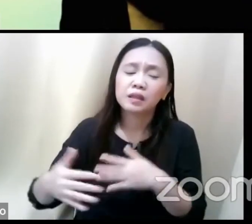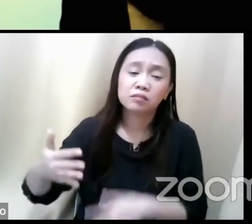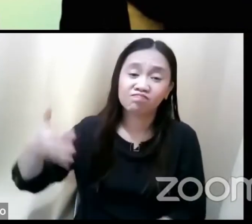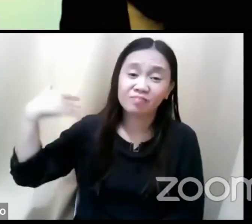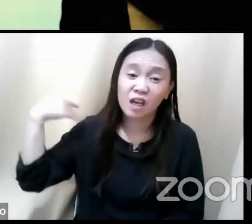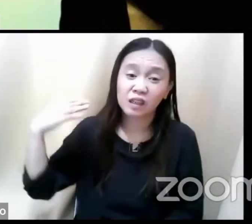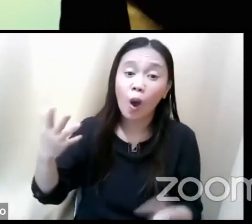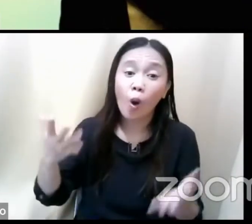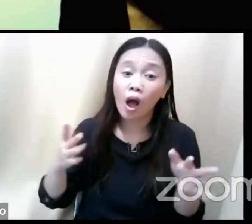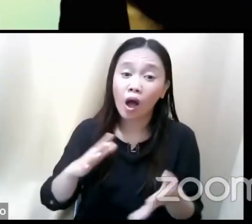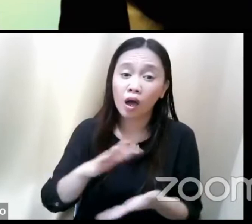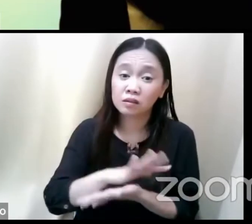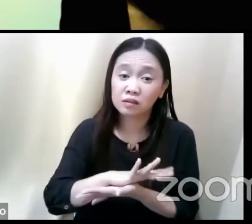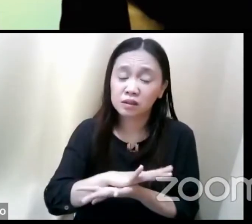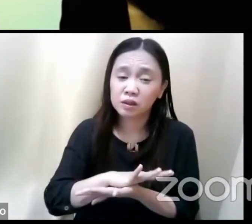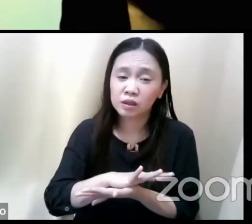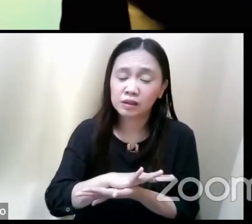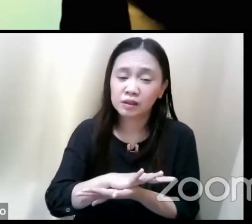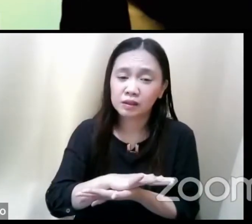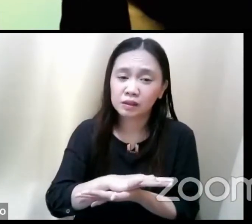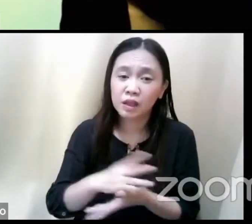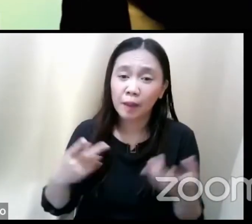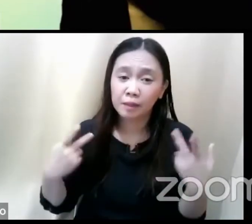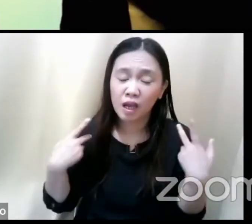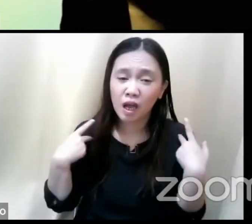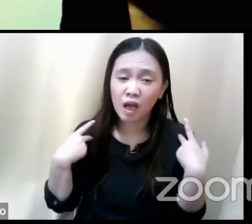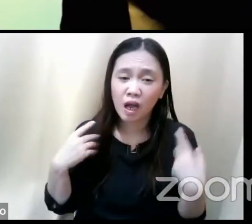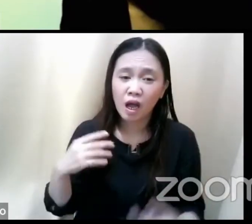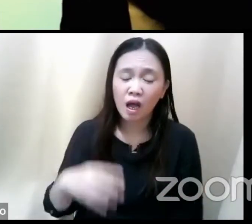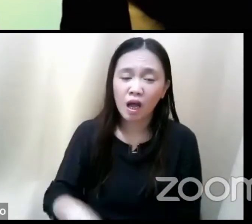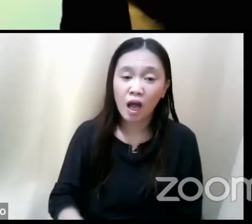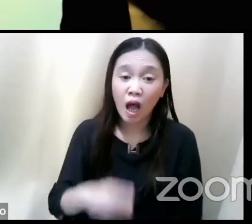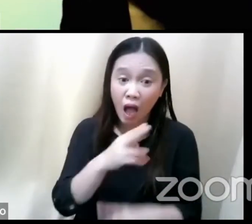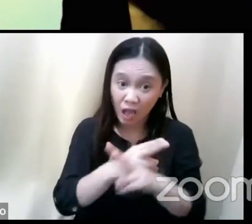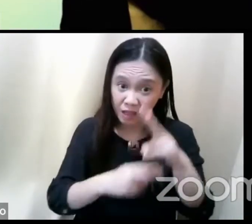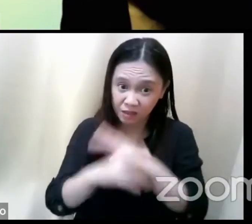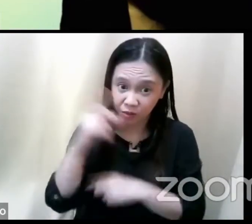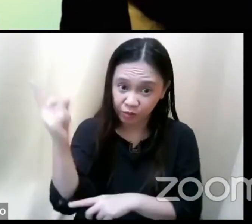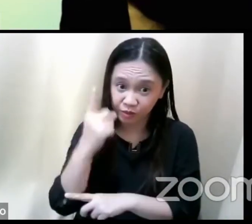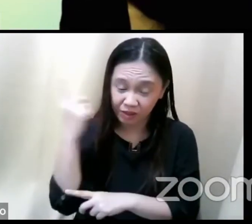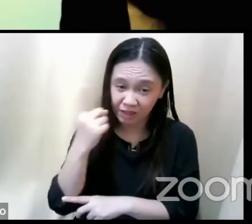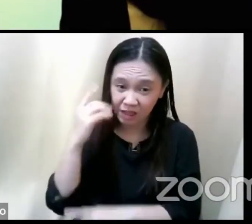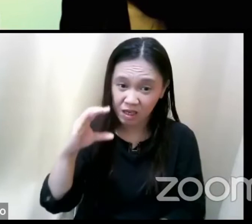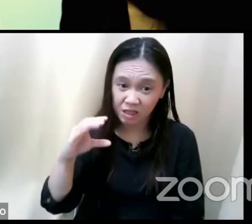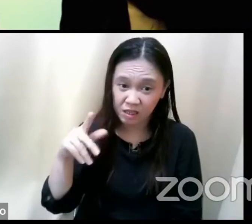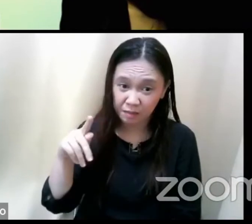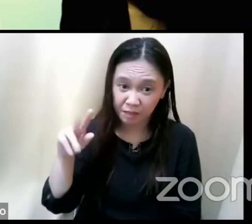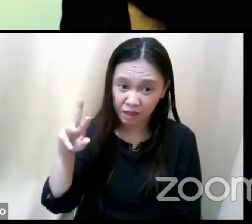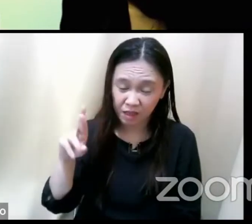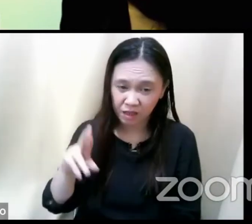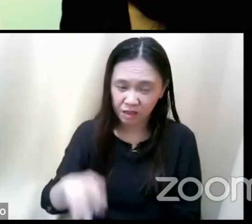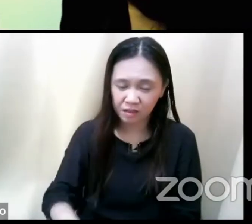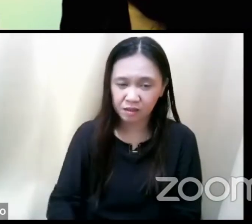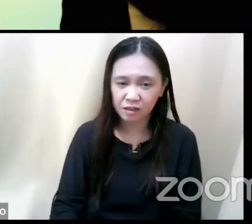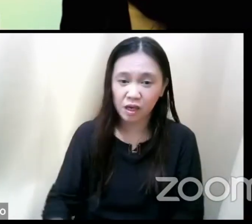noon, is meron ng hands-only CPR. Okay? Pinopromote din